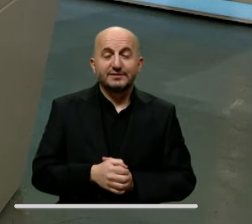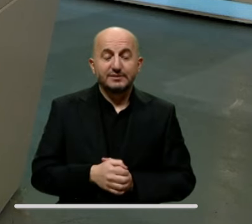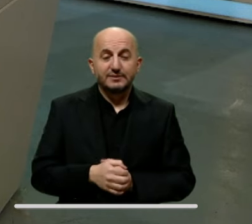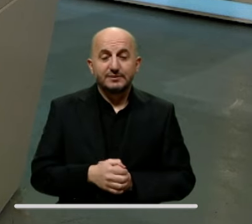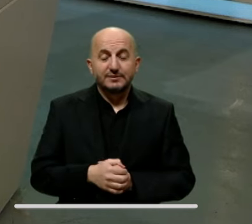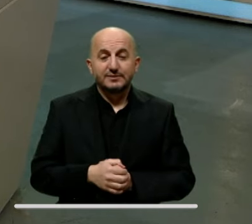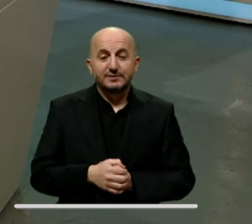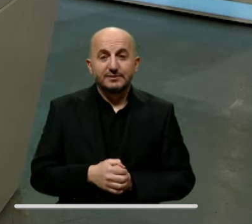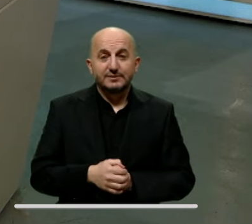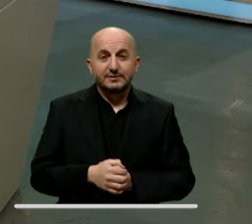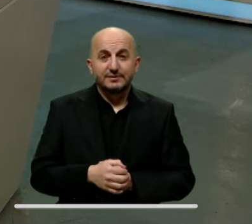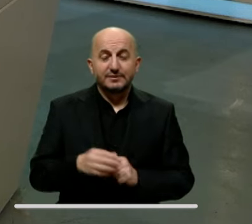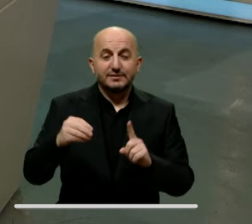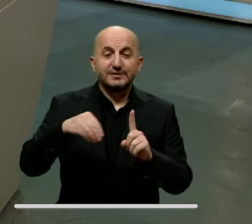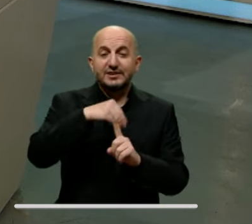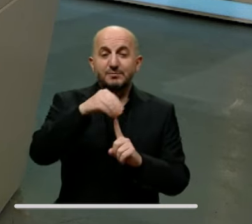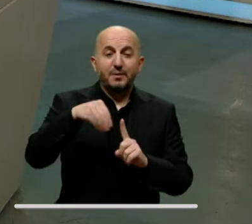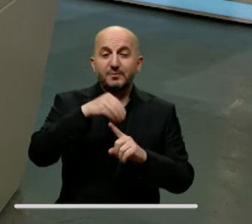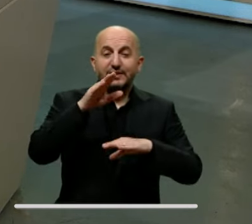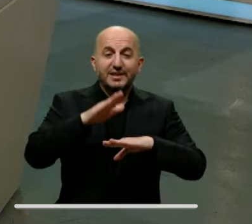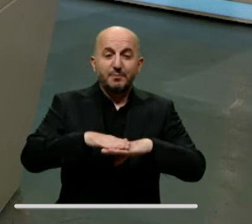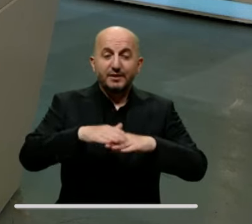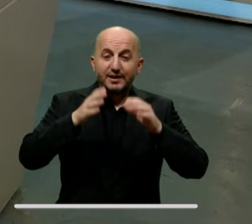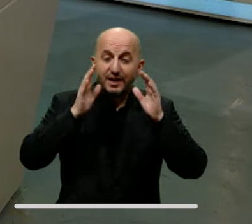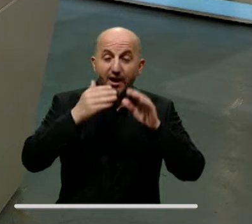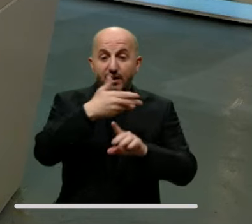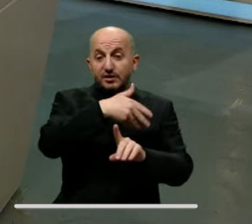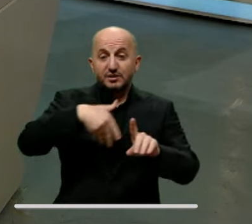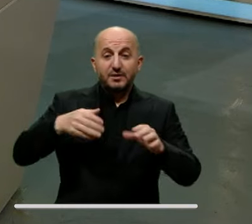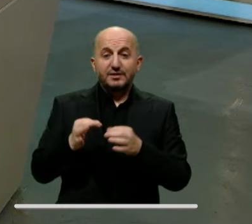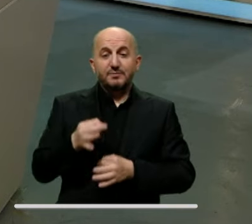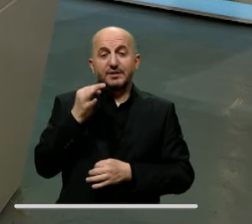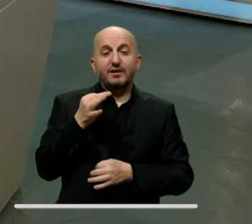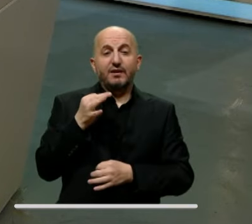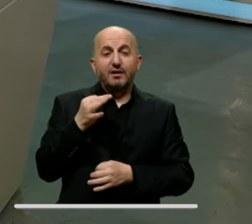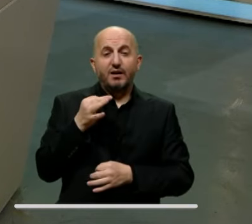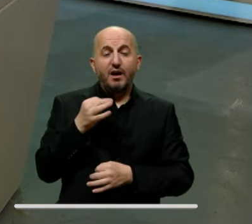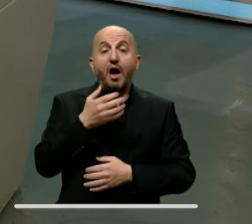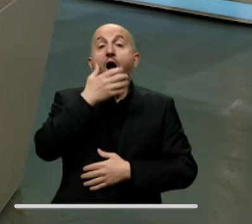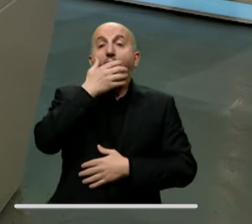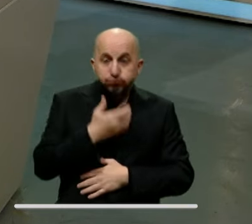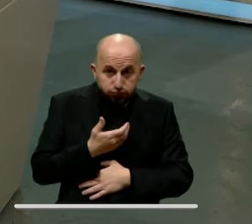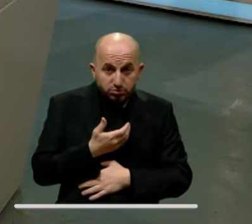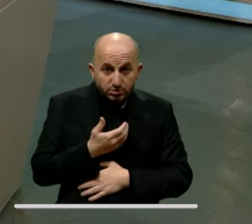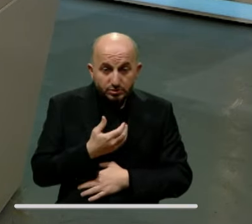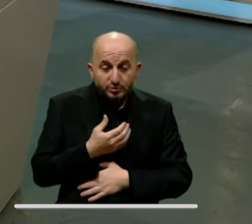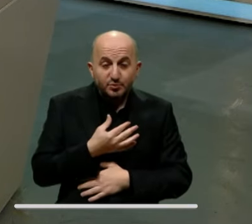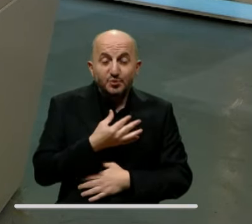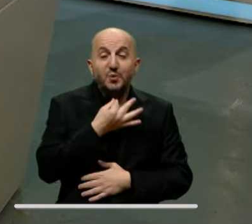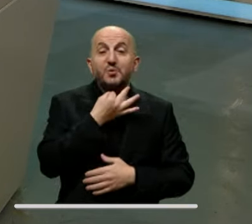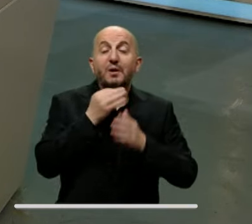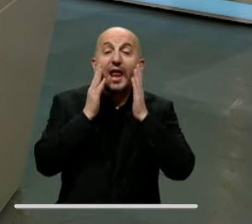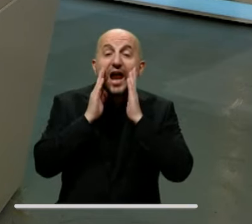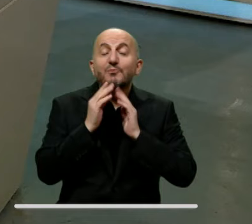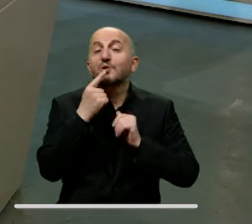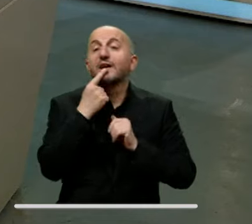dinliyoruz İmam namaz kıldırırken arka cemaatten biri E hapşırarak E çok şükür elhamdülillah